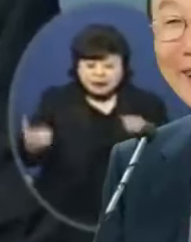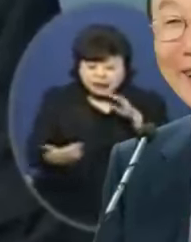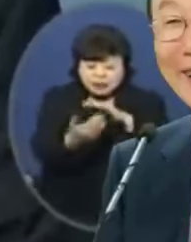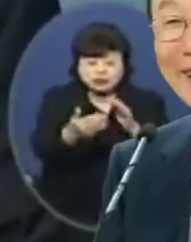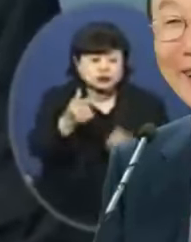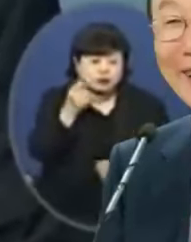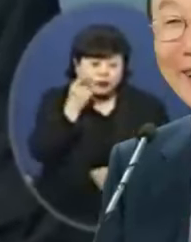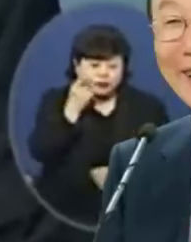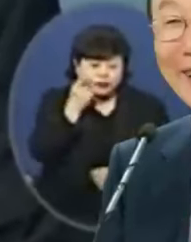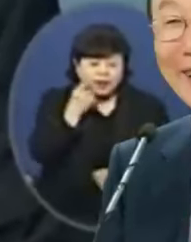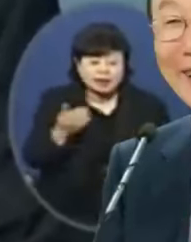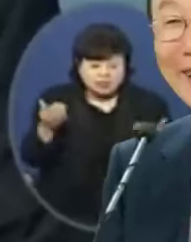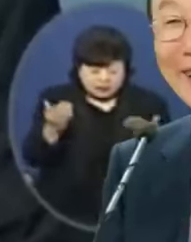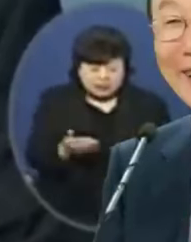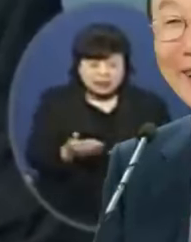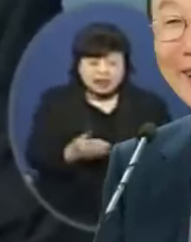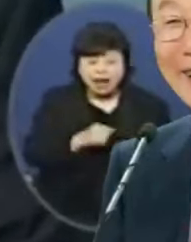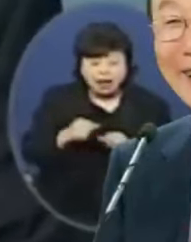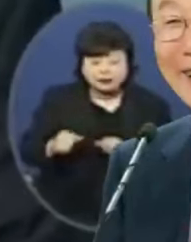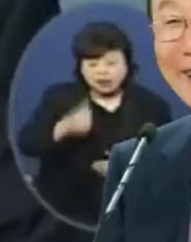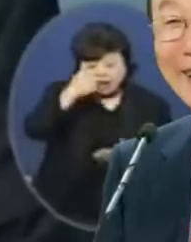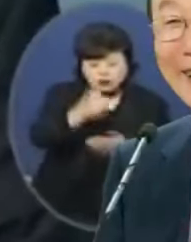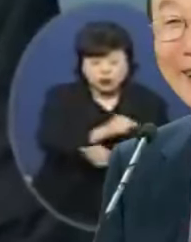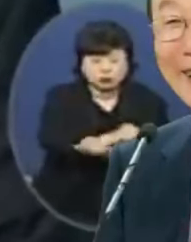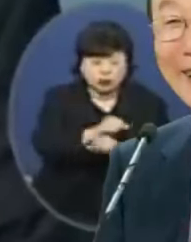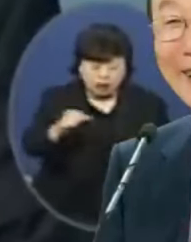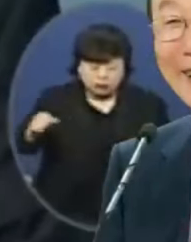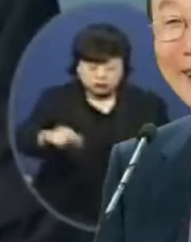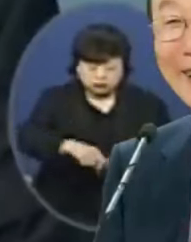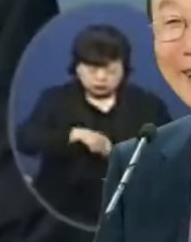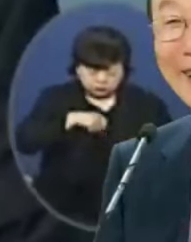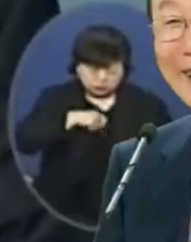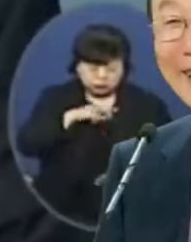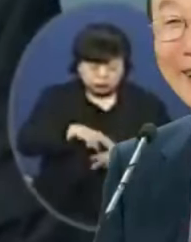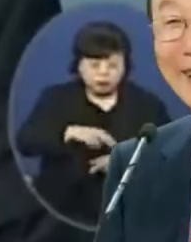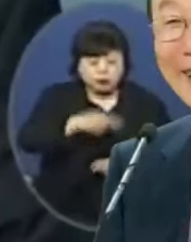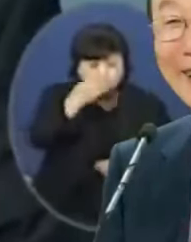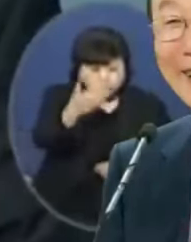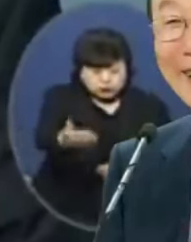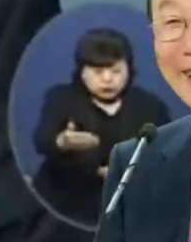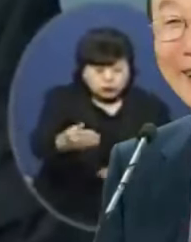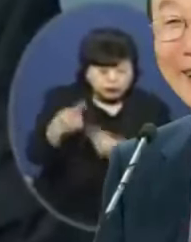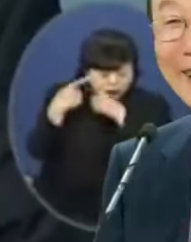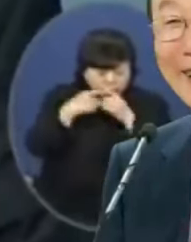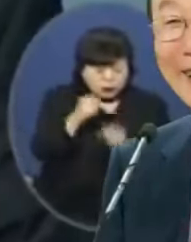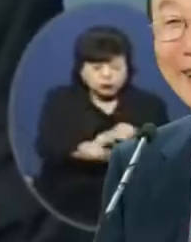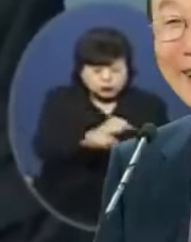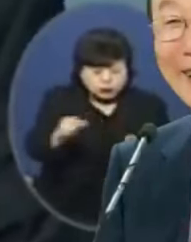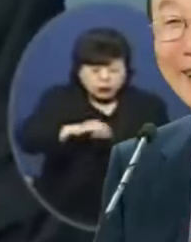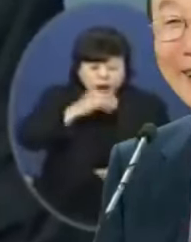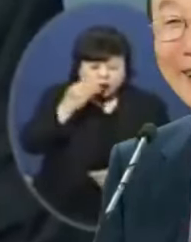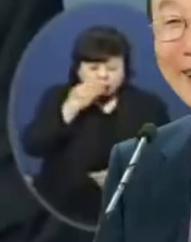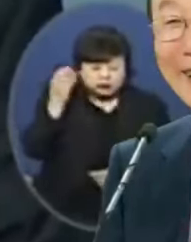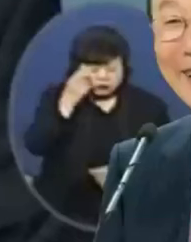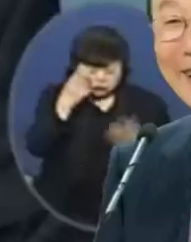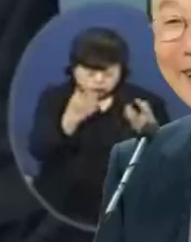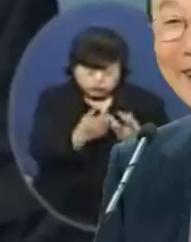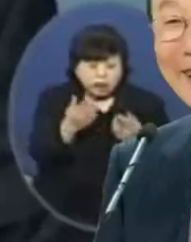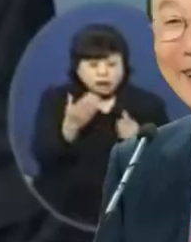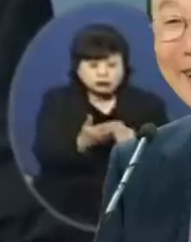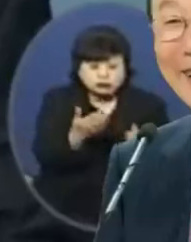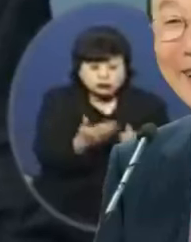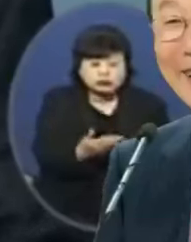없는 역사를 이루어 놓은 것입니다. 죄를 사하고 의로움을 선물로 주시고 허물을 자하고 거룩함과 성령 충만을